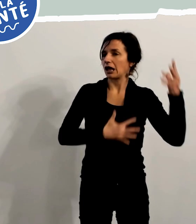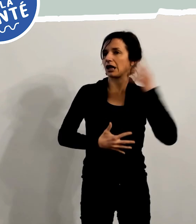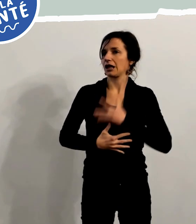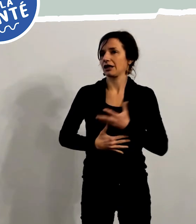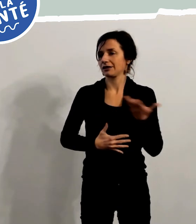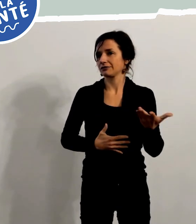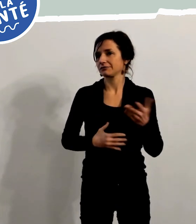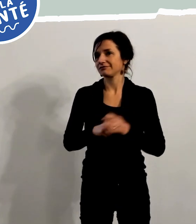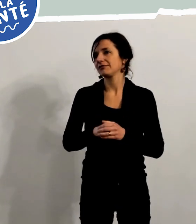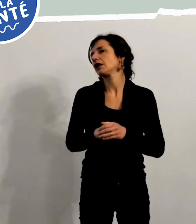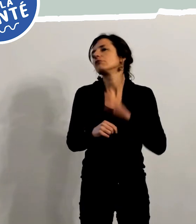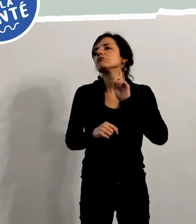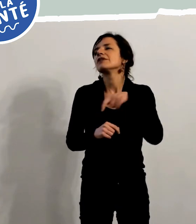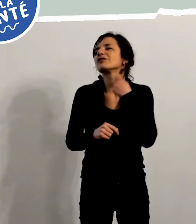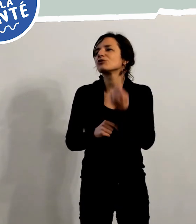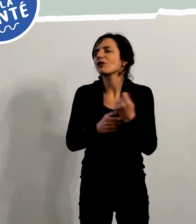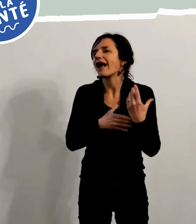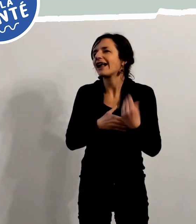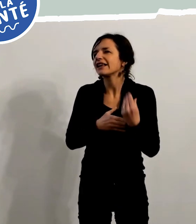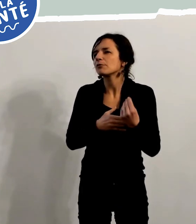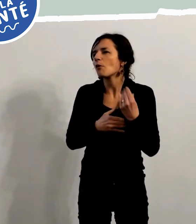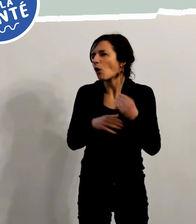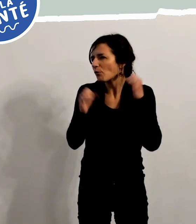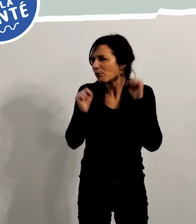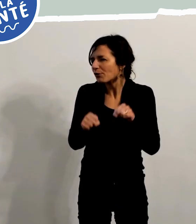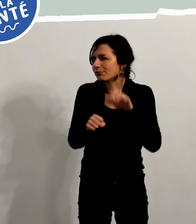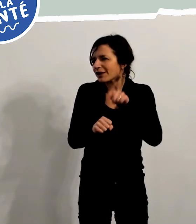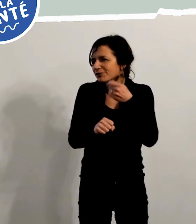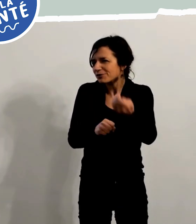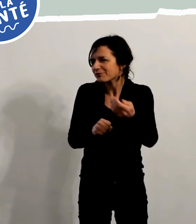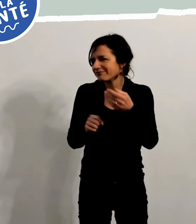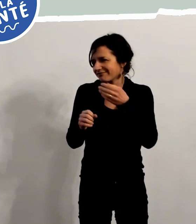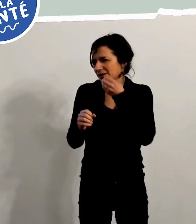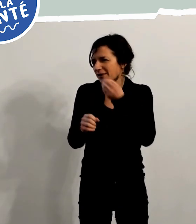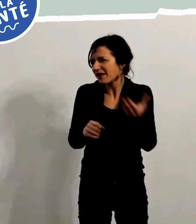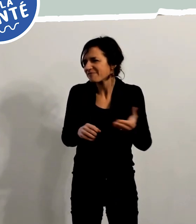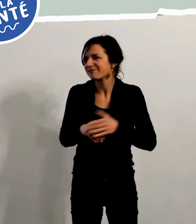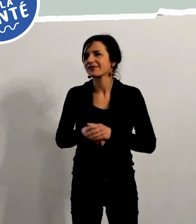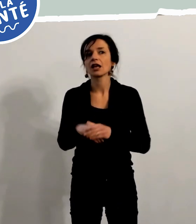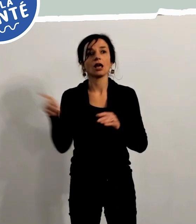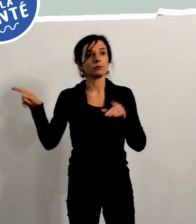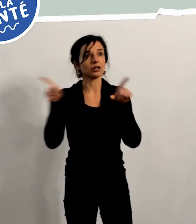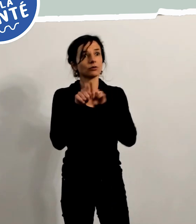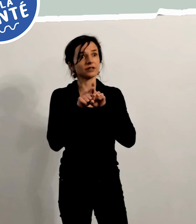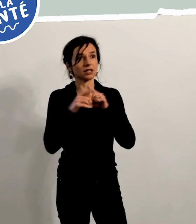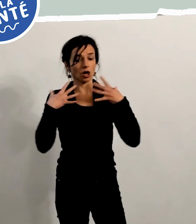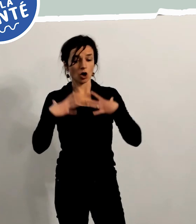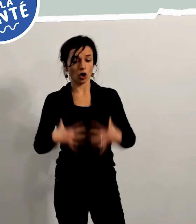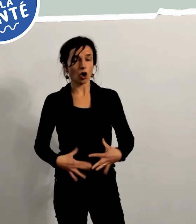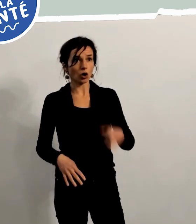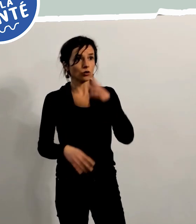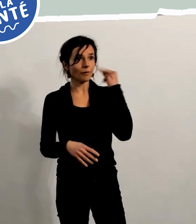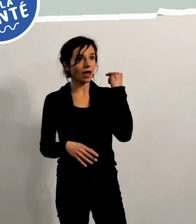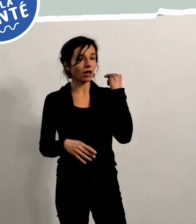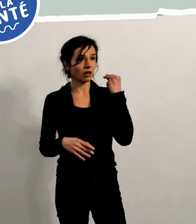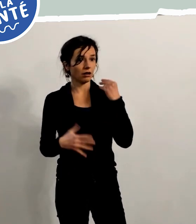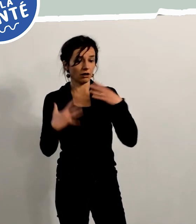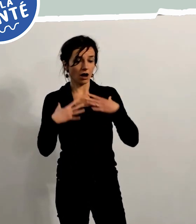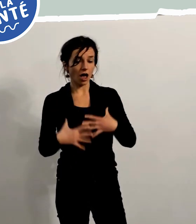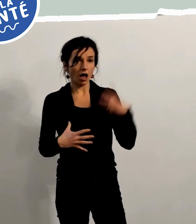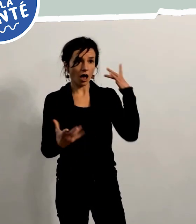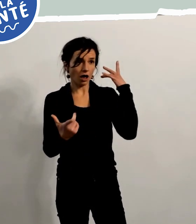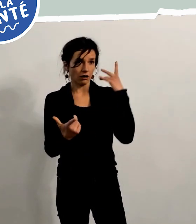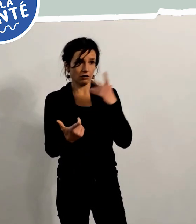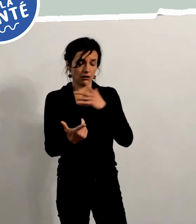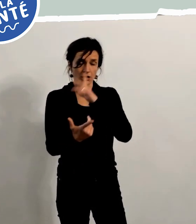l'allaitement. Et puis le corps humain est capable aussi de s'adapter. Il encaisse aussi un certain nombre d'expositions à